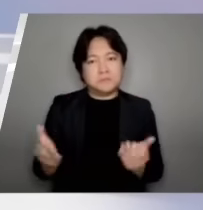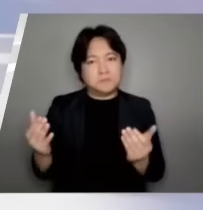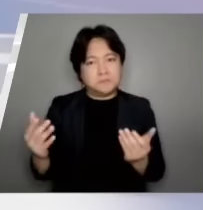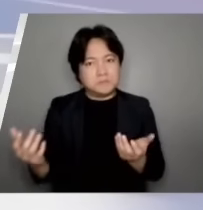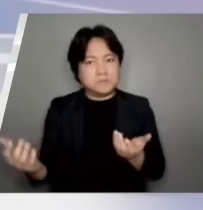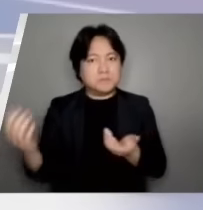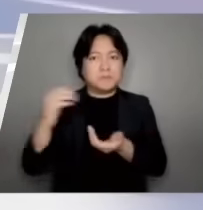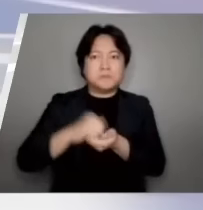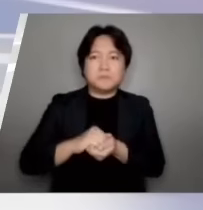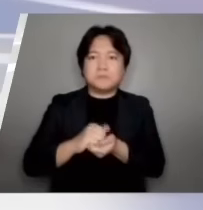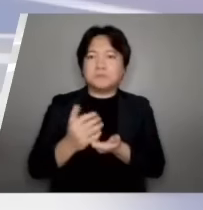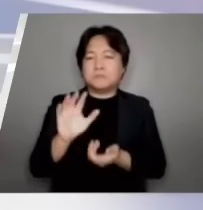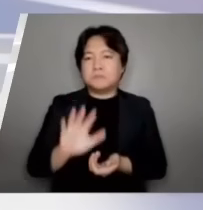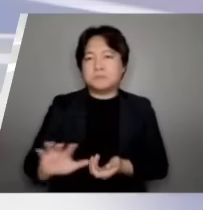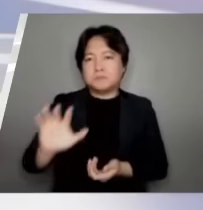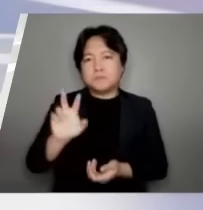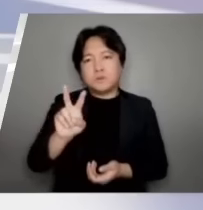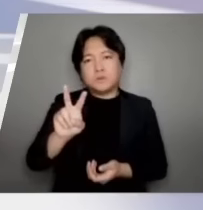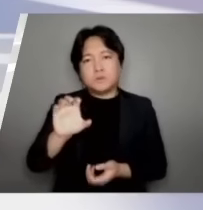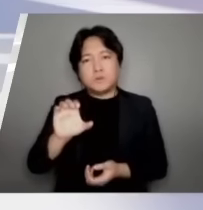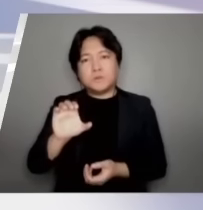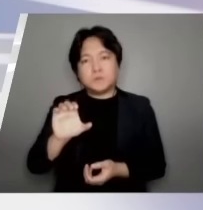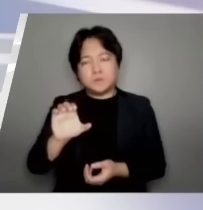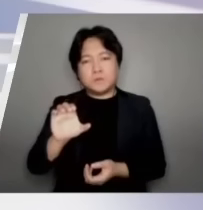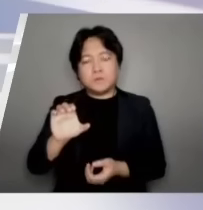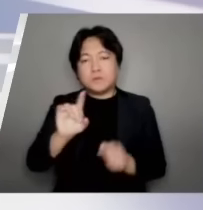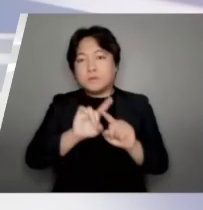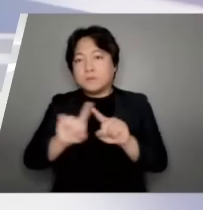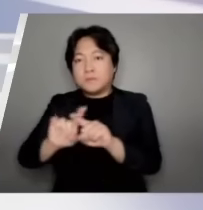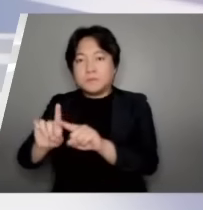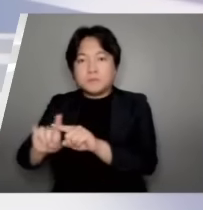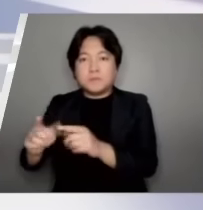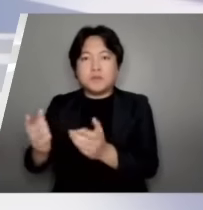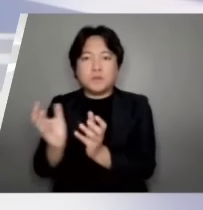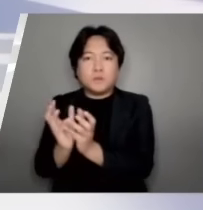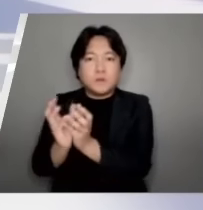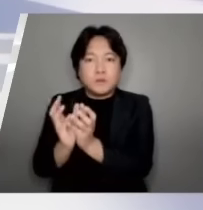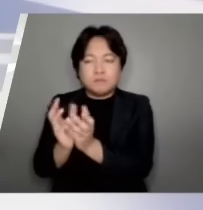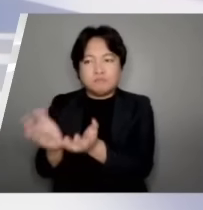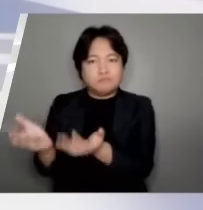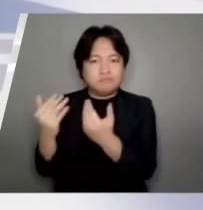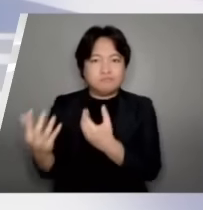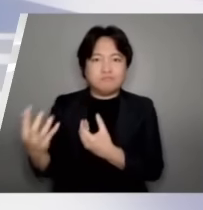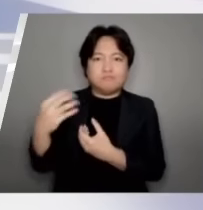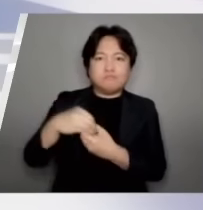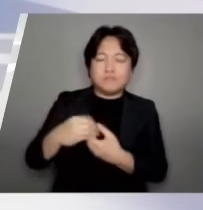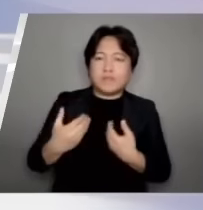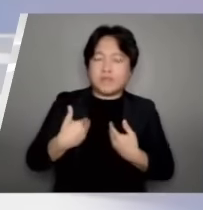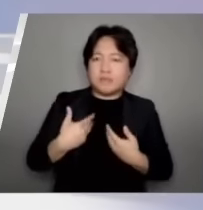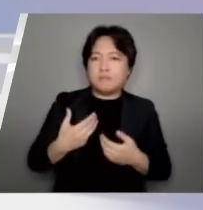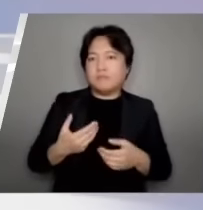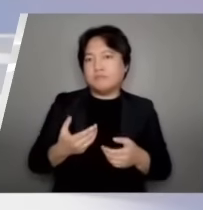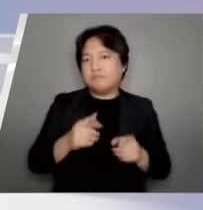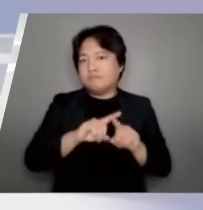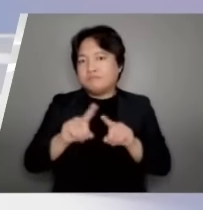over 200 indigenous communities, textiles woven into the pavilion.